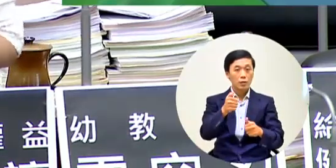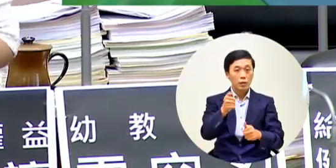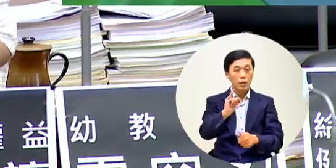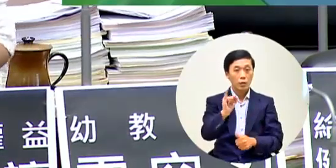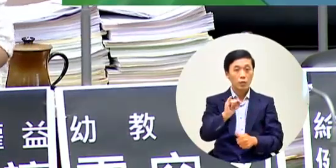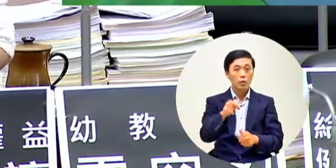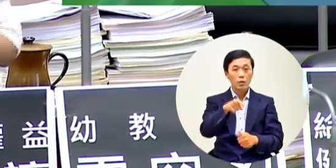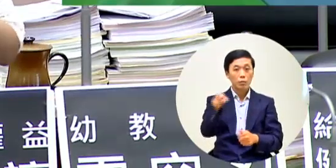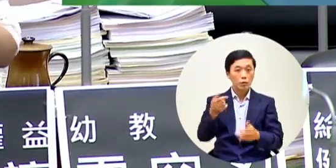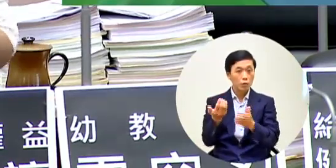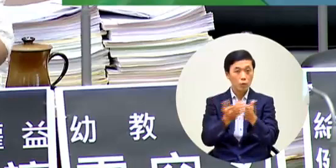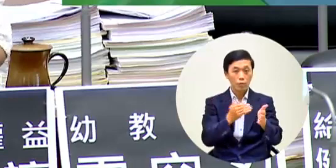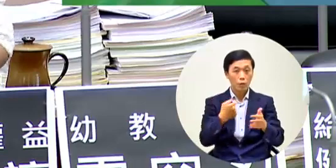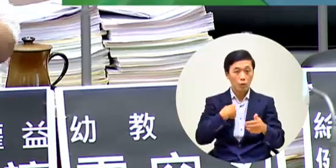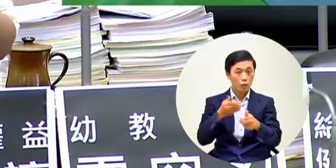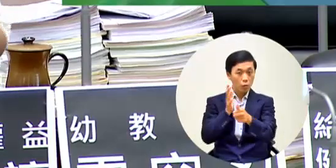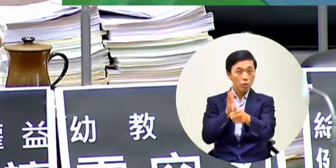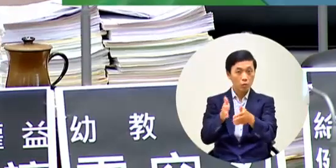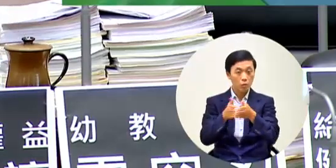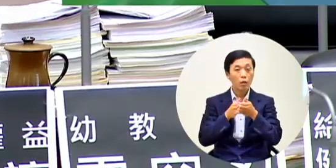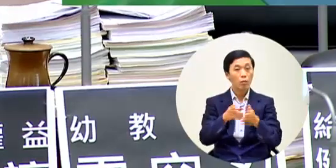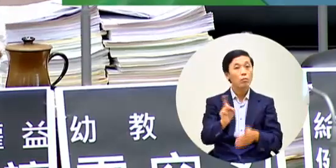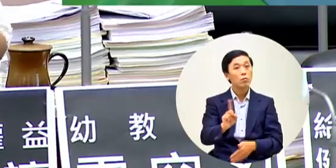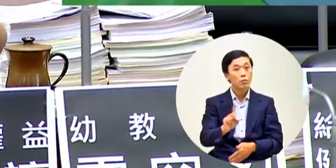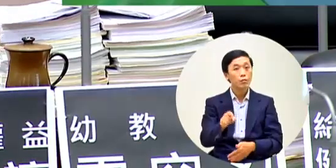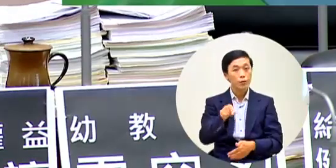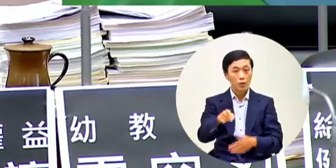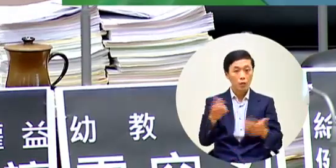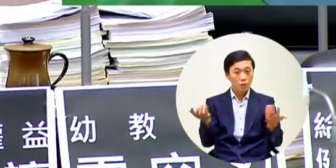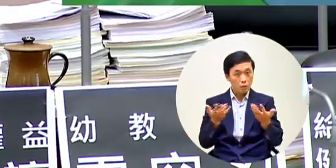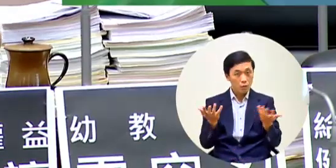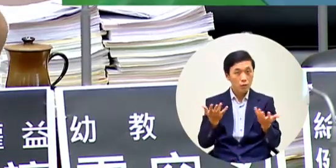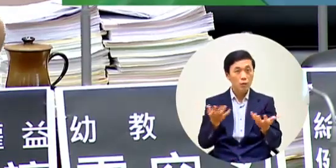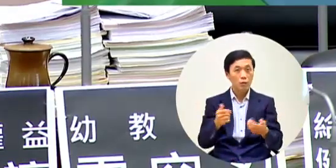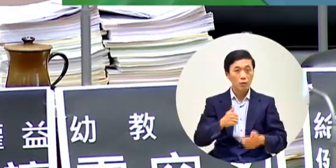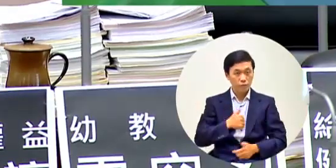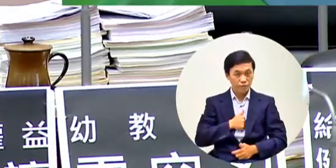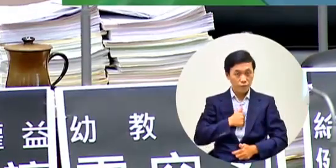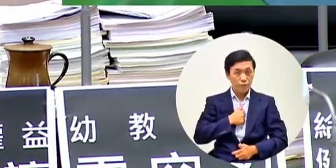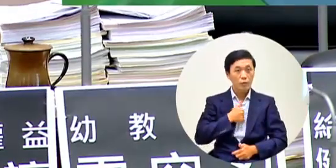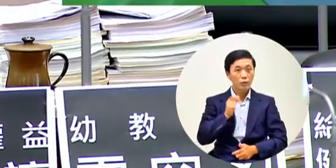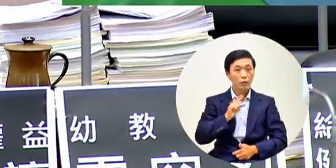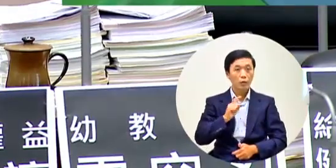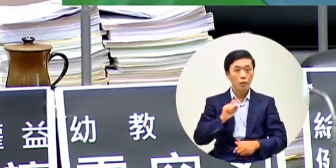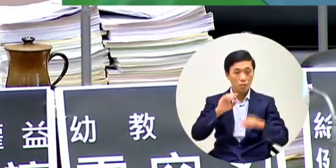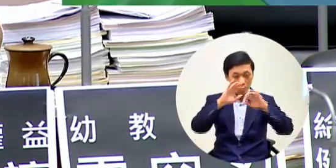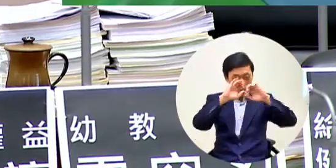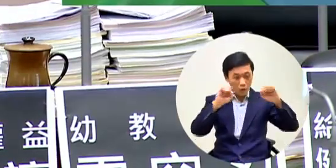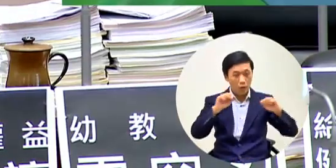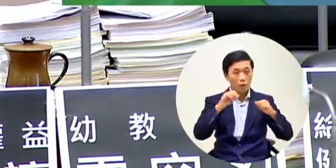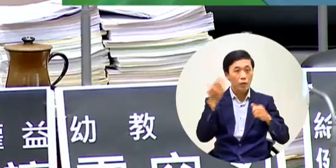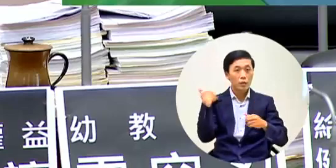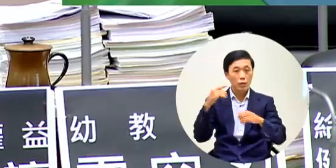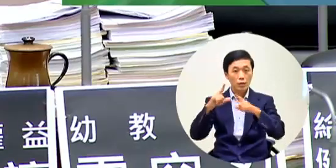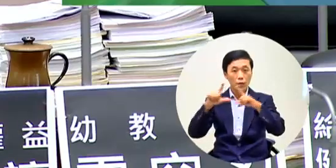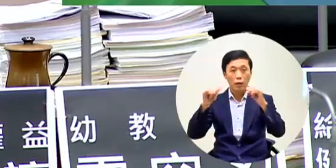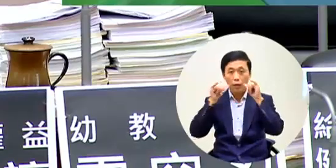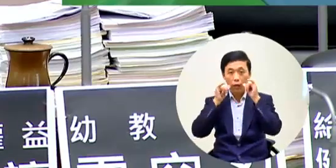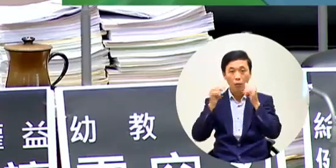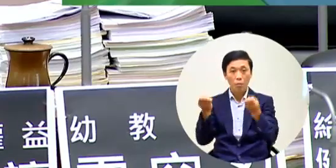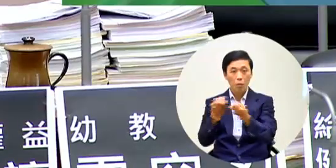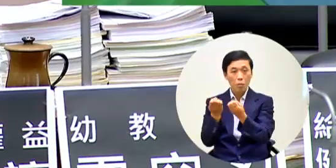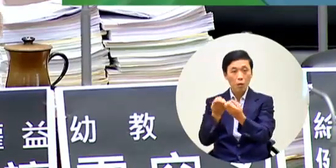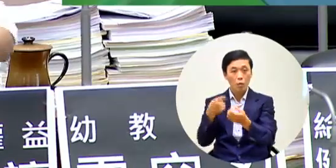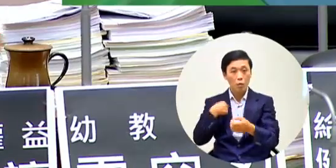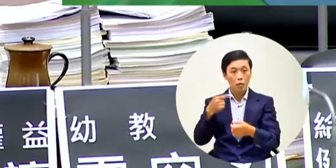要准备备询？是因为这个案子其实是揭露上次大寮时候，我认为不应该再发